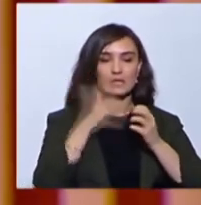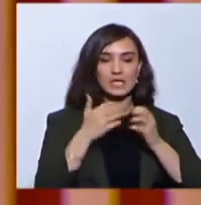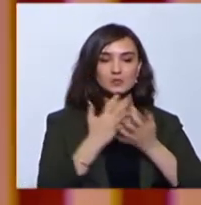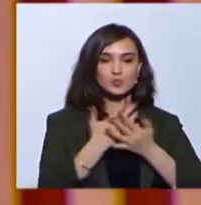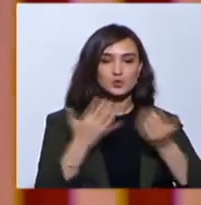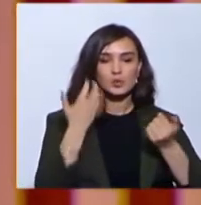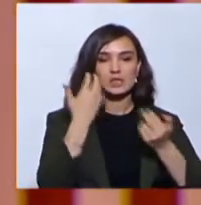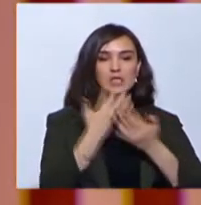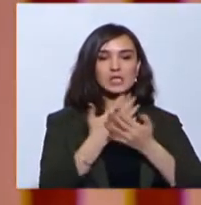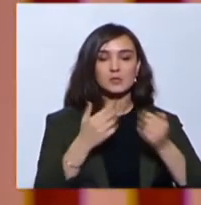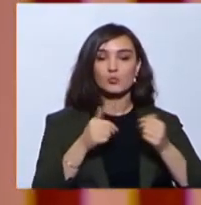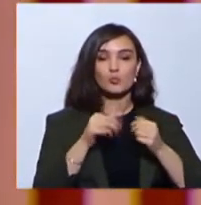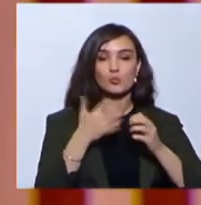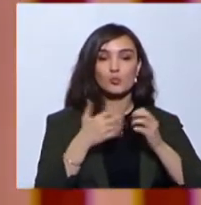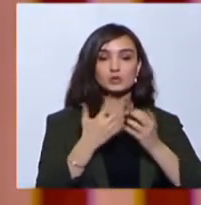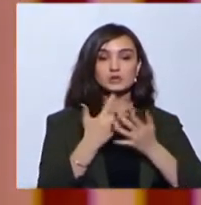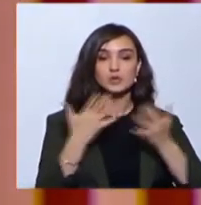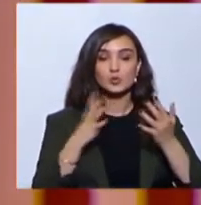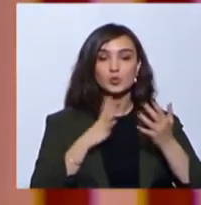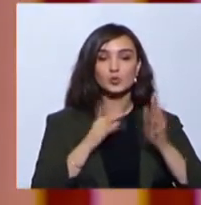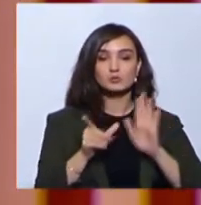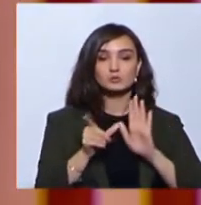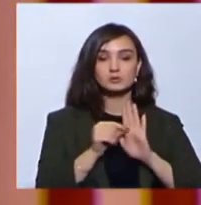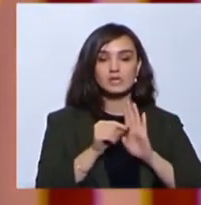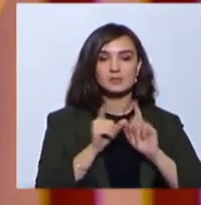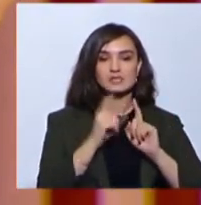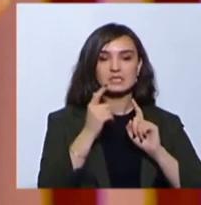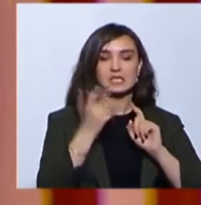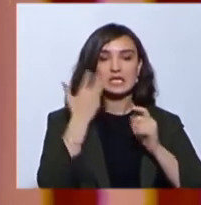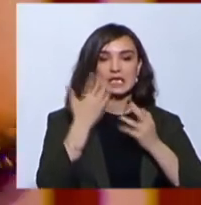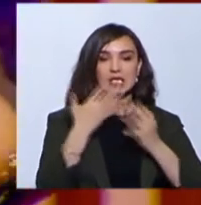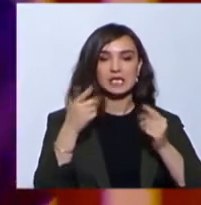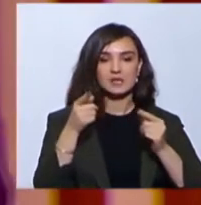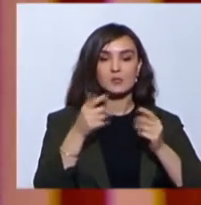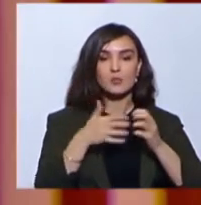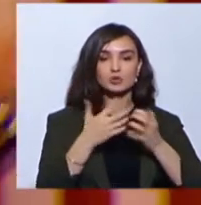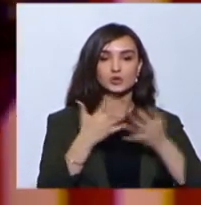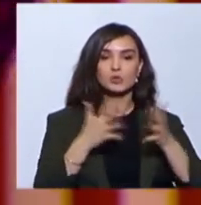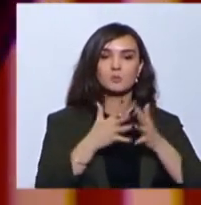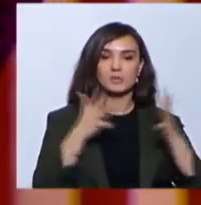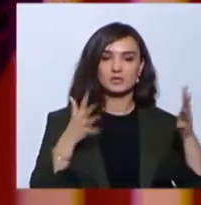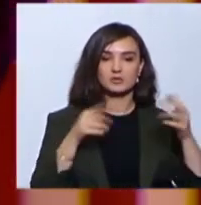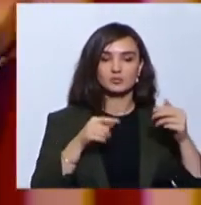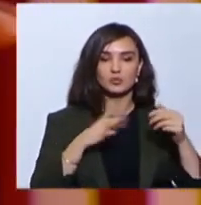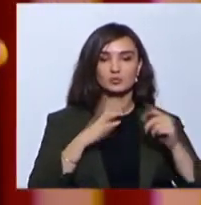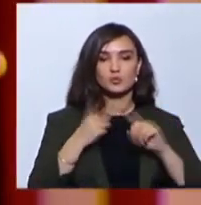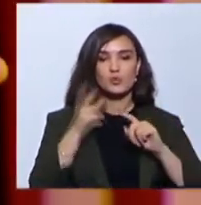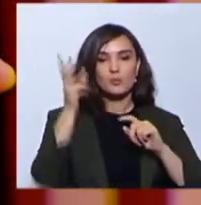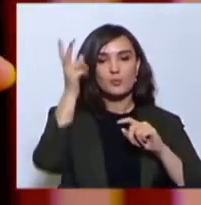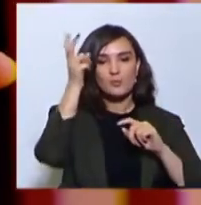რომ ბოსტნეულის წილი ყოველთვის იყოს თანაფარდობაში 3:2-თან, ხილთან. და მეორე ნახევარი ეს უნდა იყოს